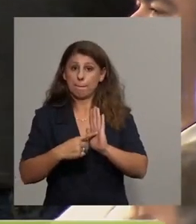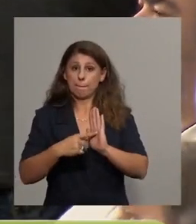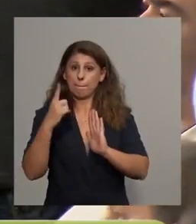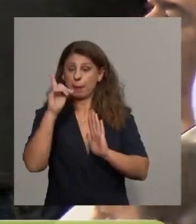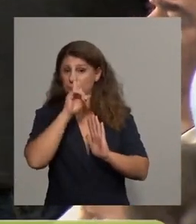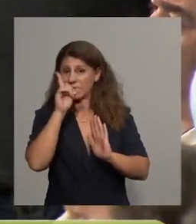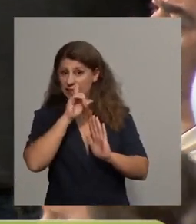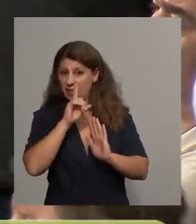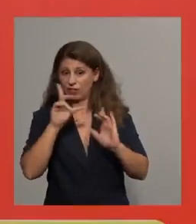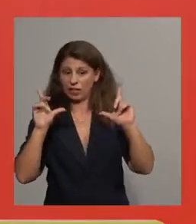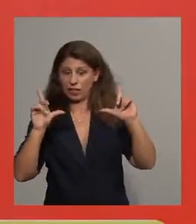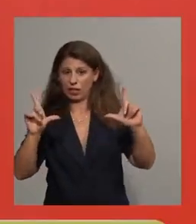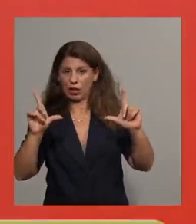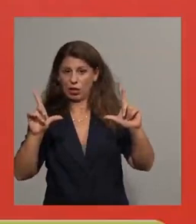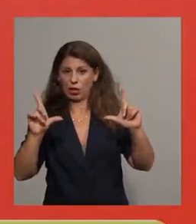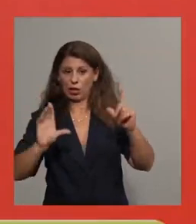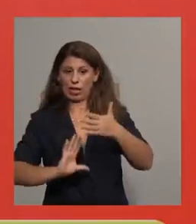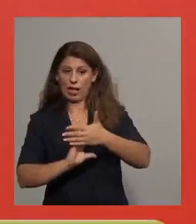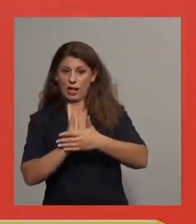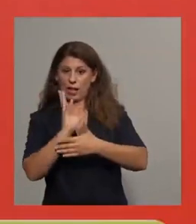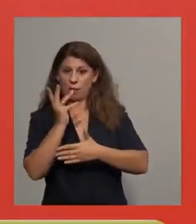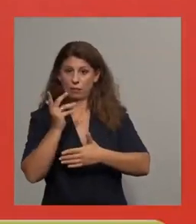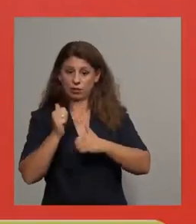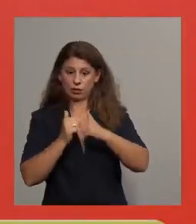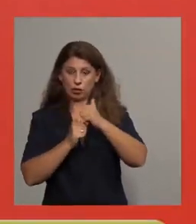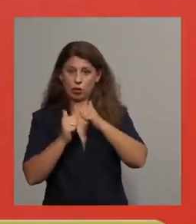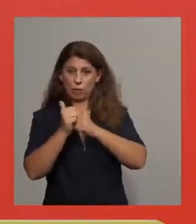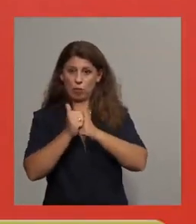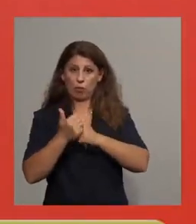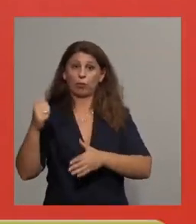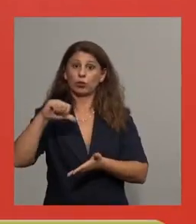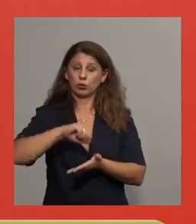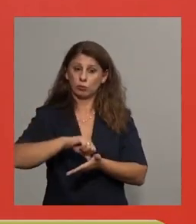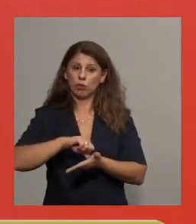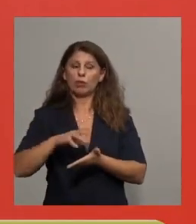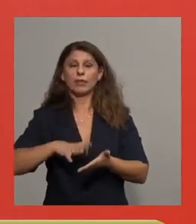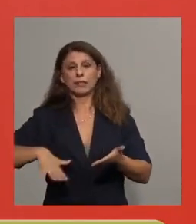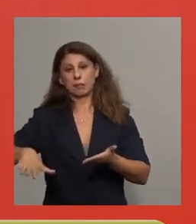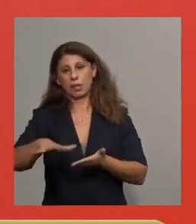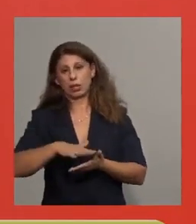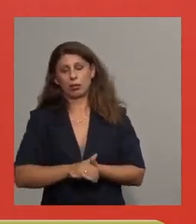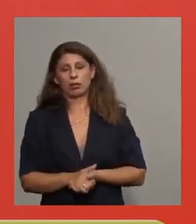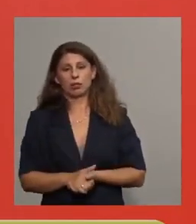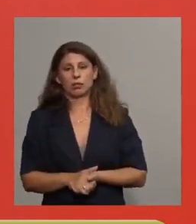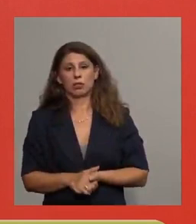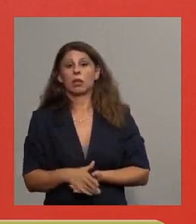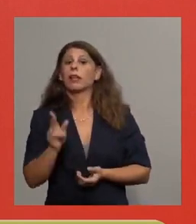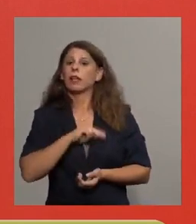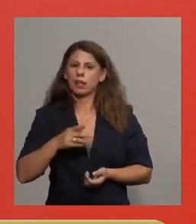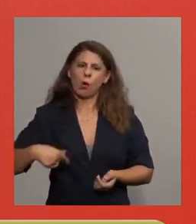μια ψεύτικη εικόνα ανάπτυξης των υποδομών της πόλης και της περιοχής προς